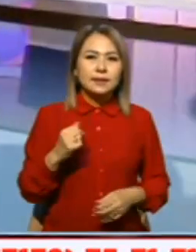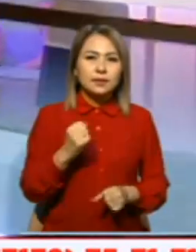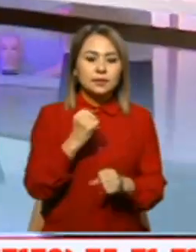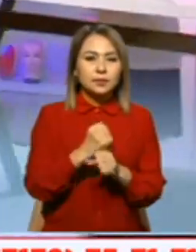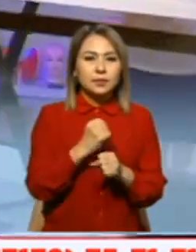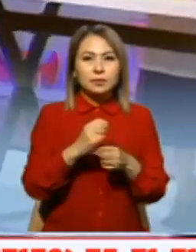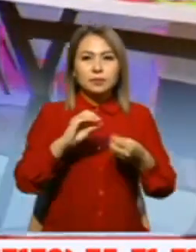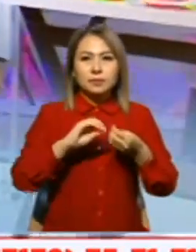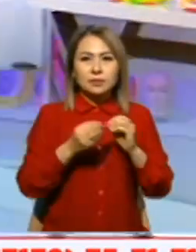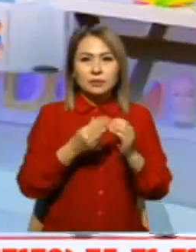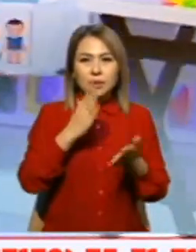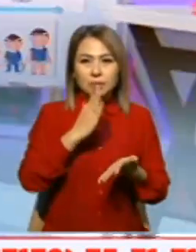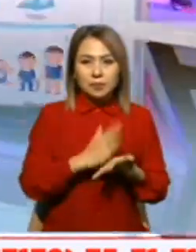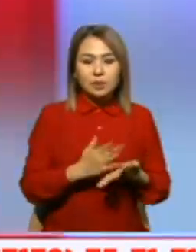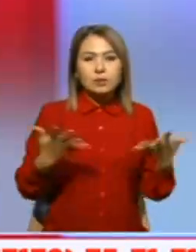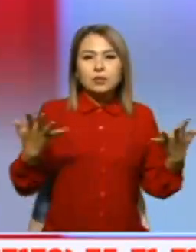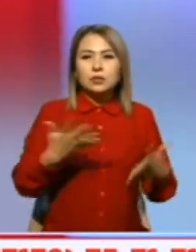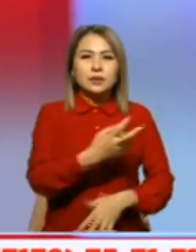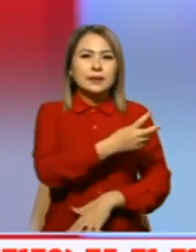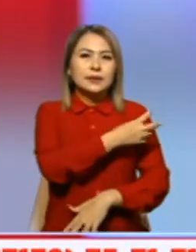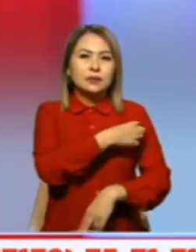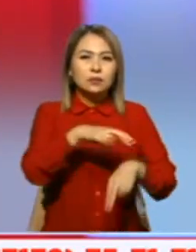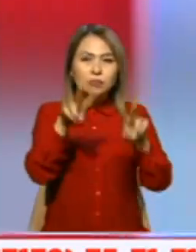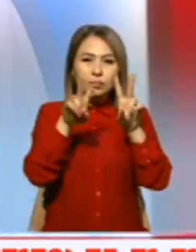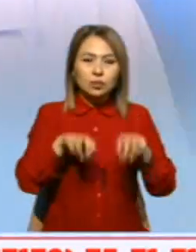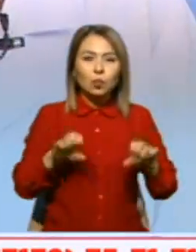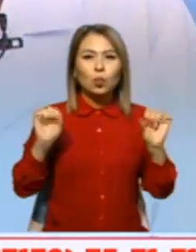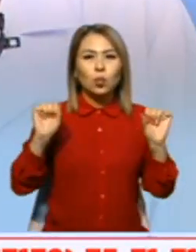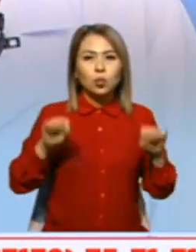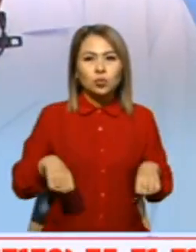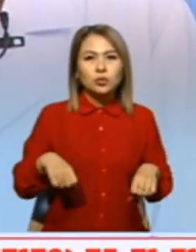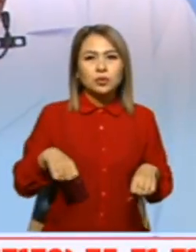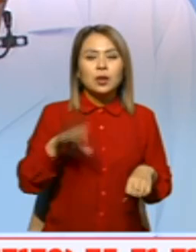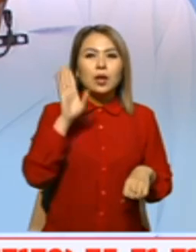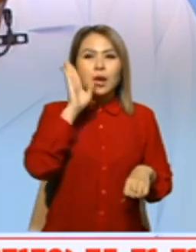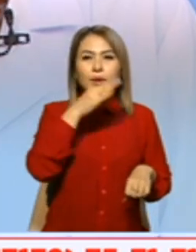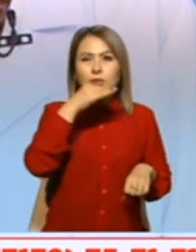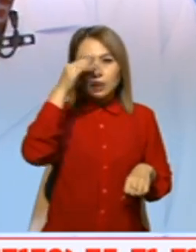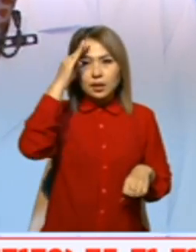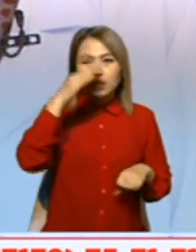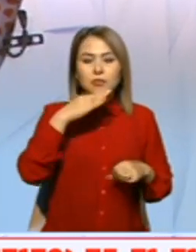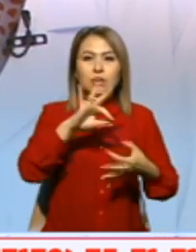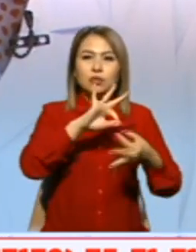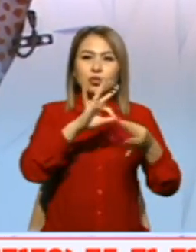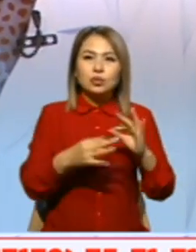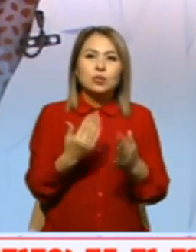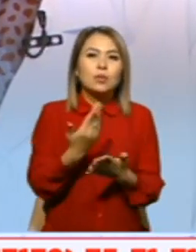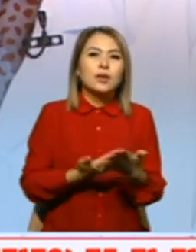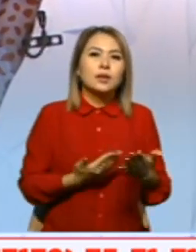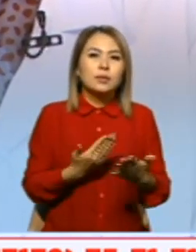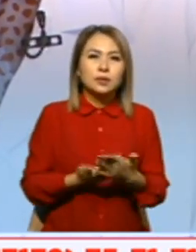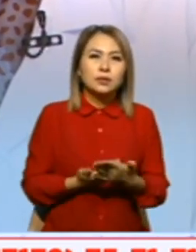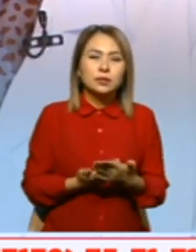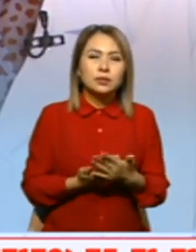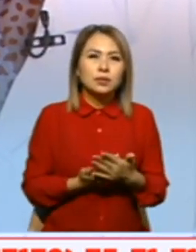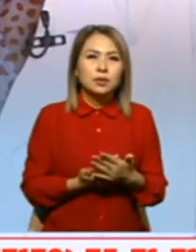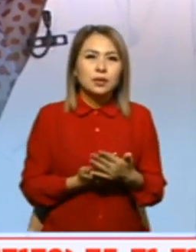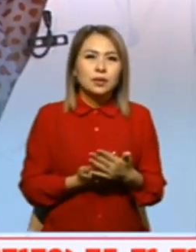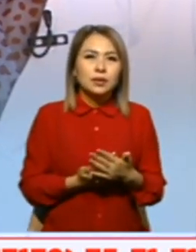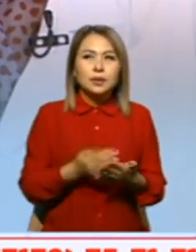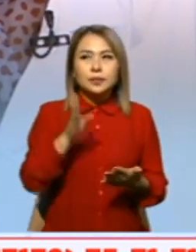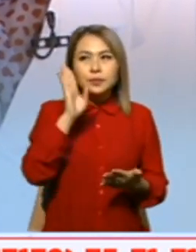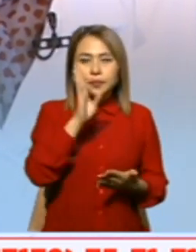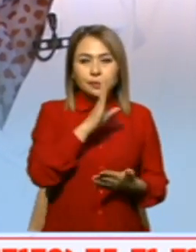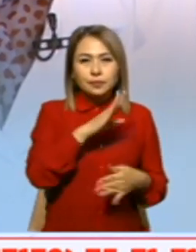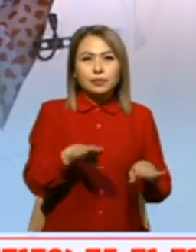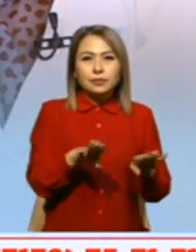болса, балада қандай клиникалық көріністер болуы мүмкін екендігін ата-анасына түсіндіреміз. Яғни анасы баладан